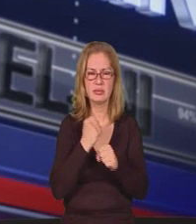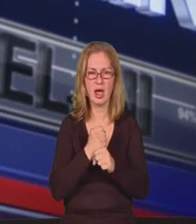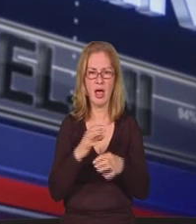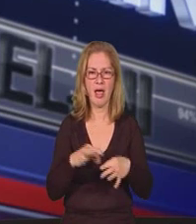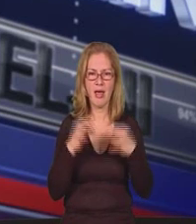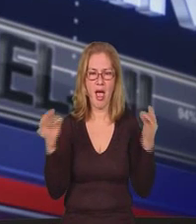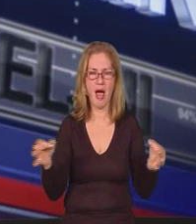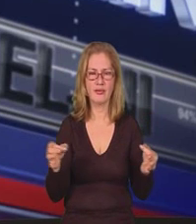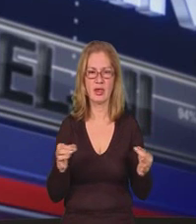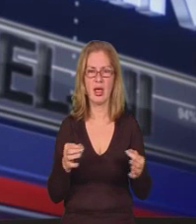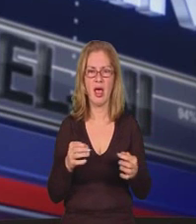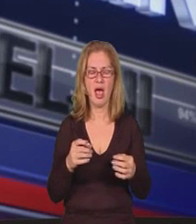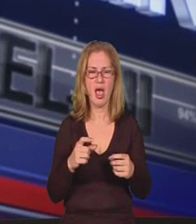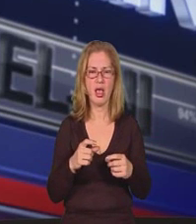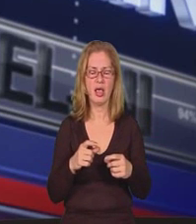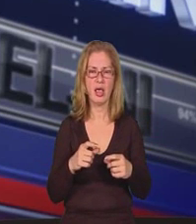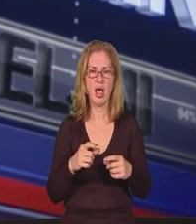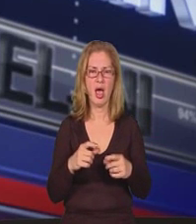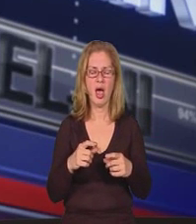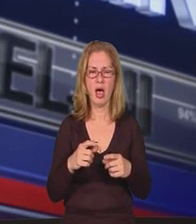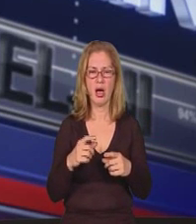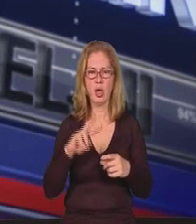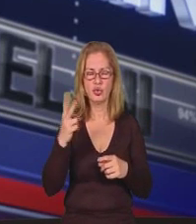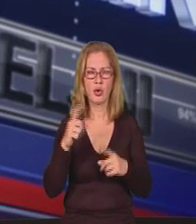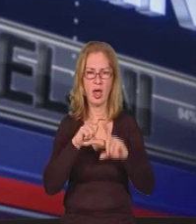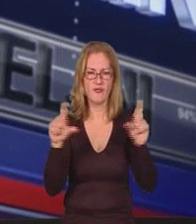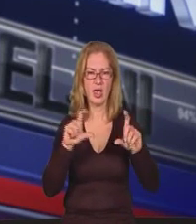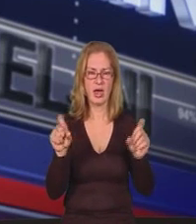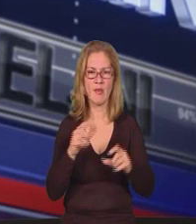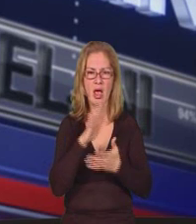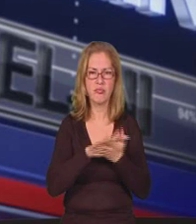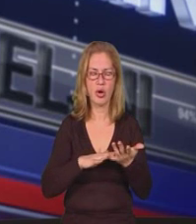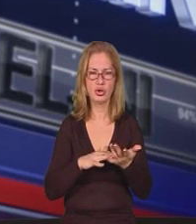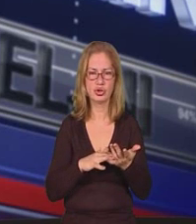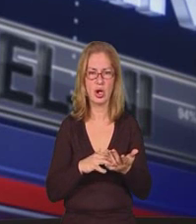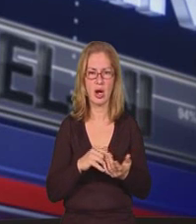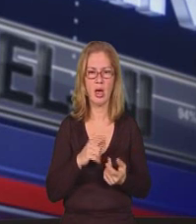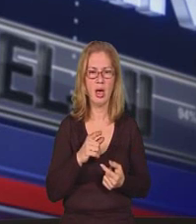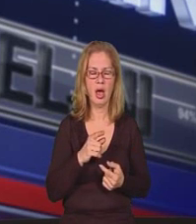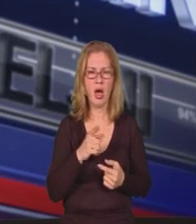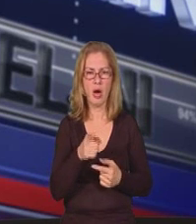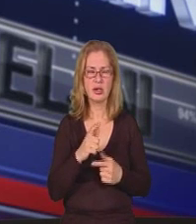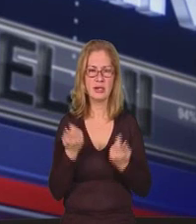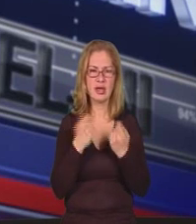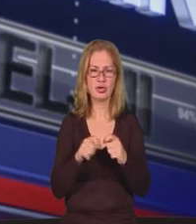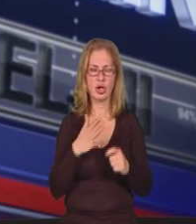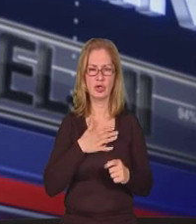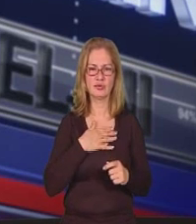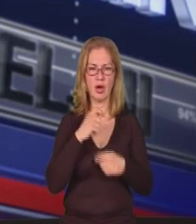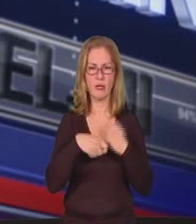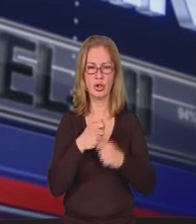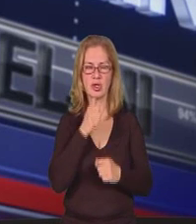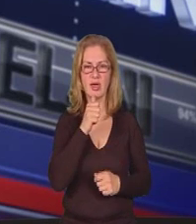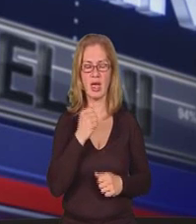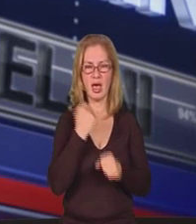Zimska sezona rada javnih i javno-komunalnih preduzeća zvanično je počela, ali bez obzira na to, ekipe gradskih preduzeća žurbano završavaju